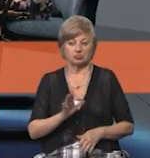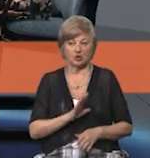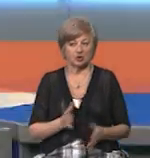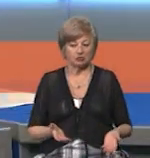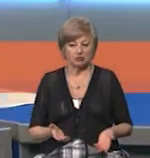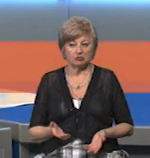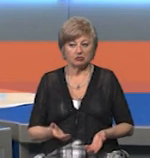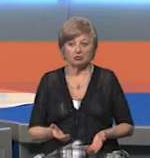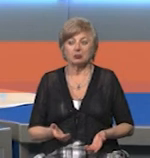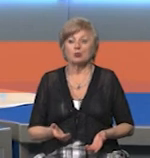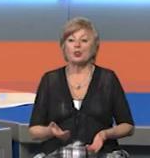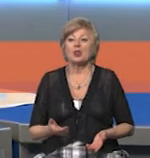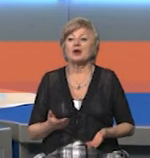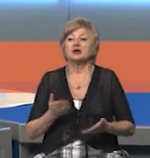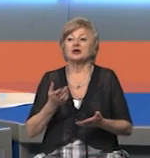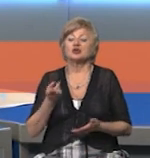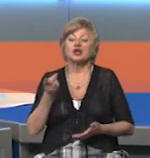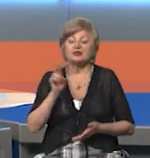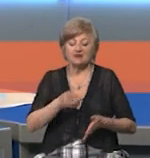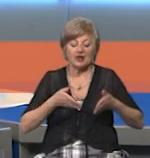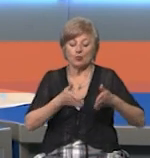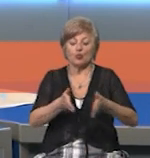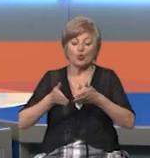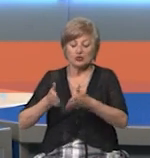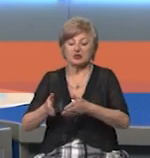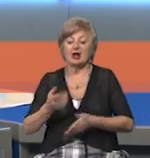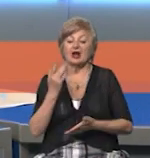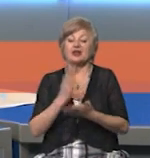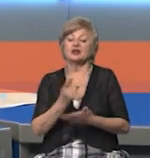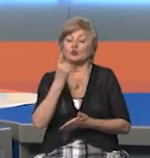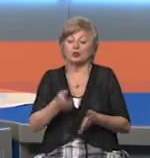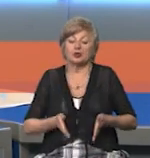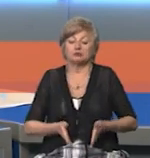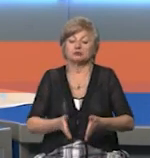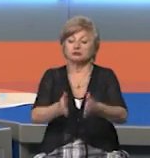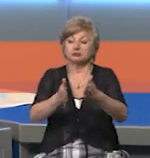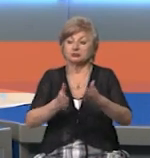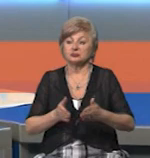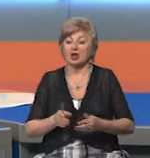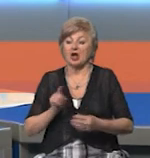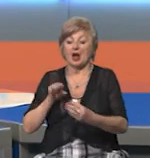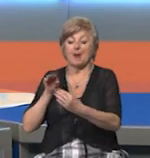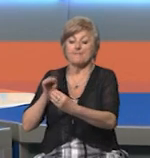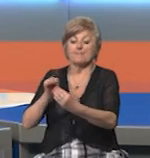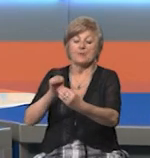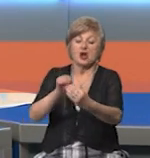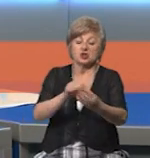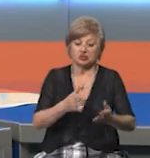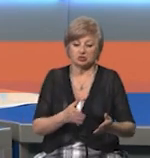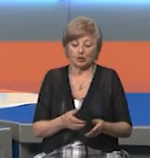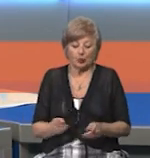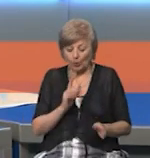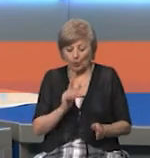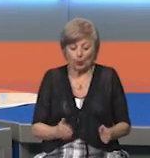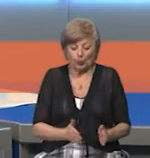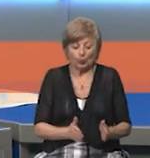так, бо ну, там має бути дві полоси, а там є тільки одна полоса. І вузька. ну, занадто вузька, і там